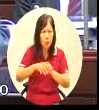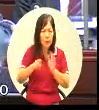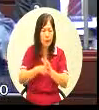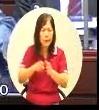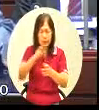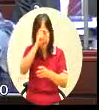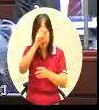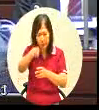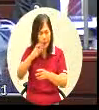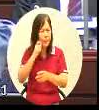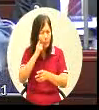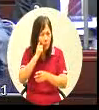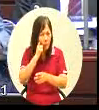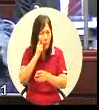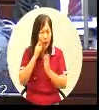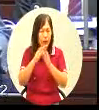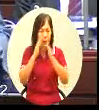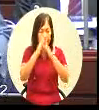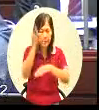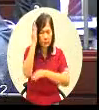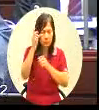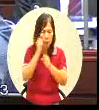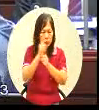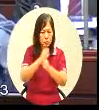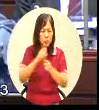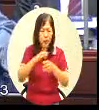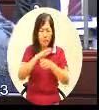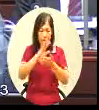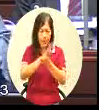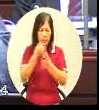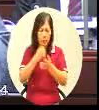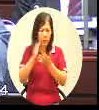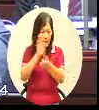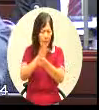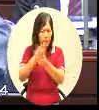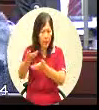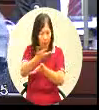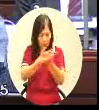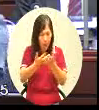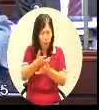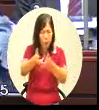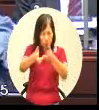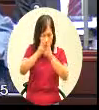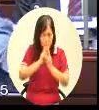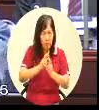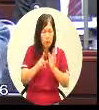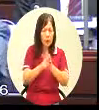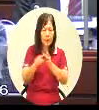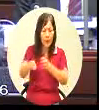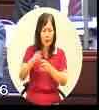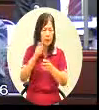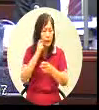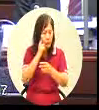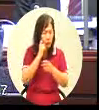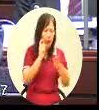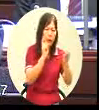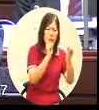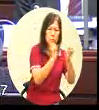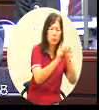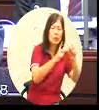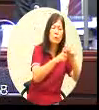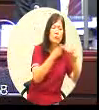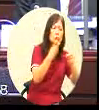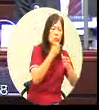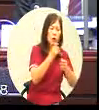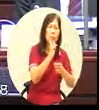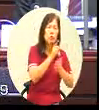困难，高雄市政府能够做一个平台，把移民的困难跟中央，然后寻求解决的办